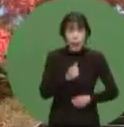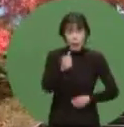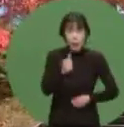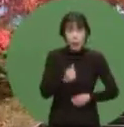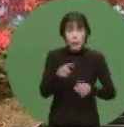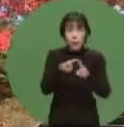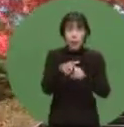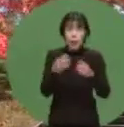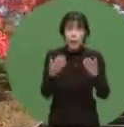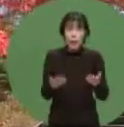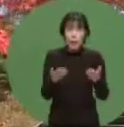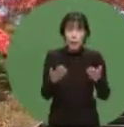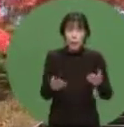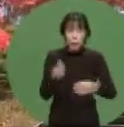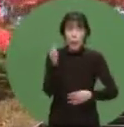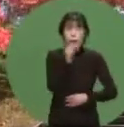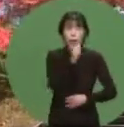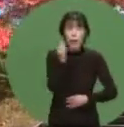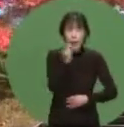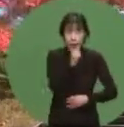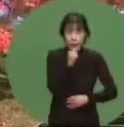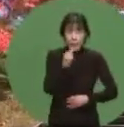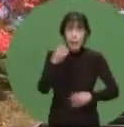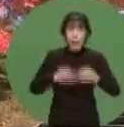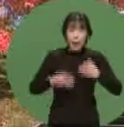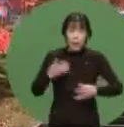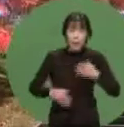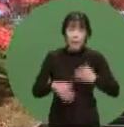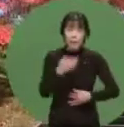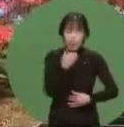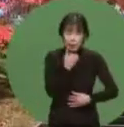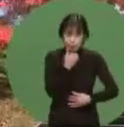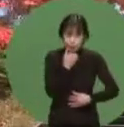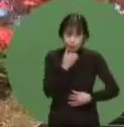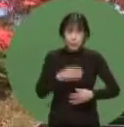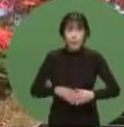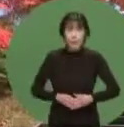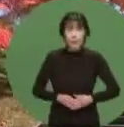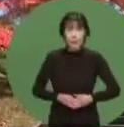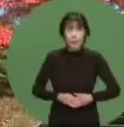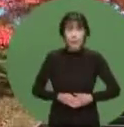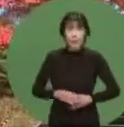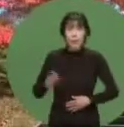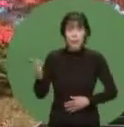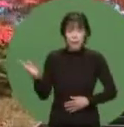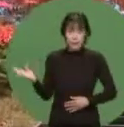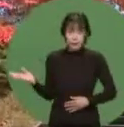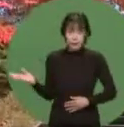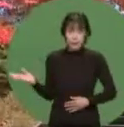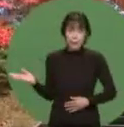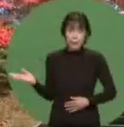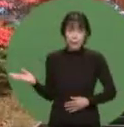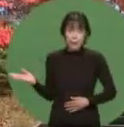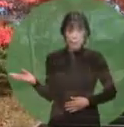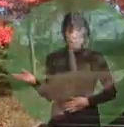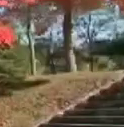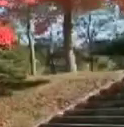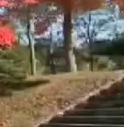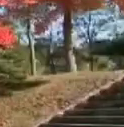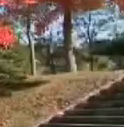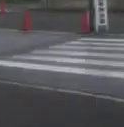小学校を紹介してくれます。どうぞお楽しみに。では初めの話題です。